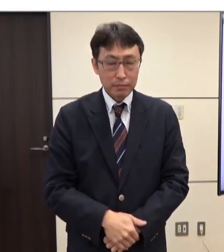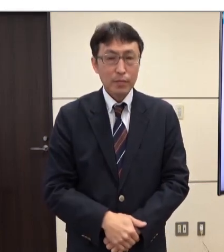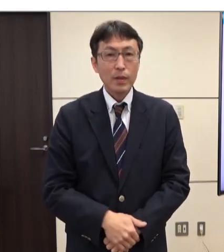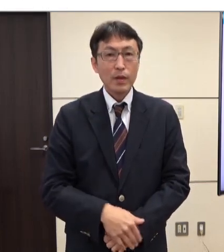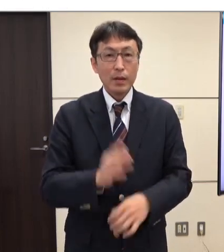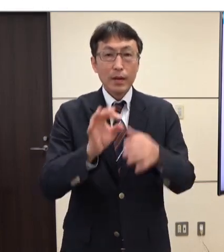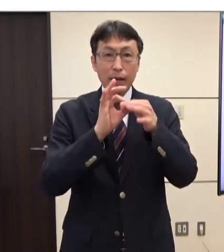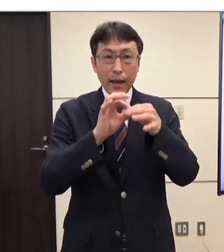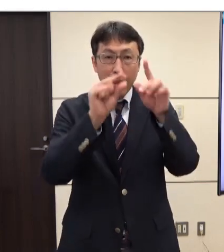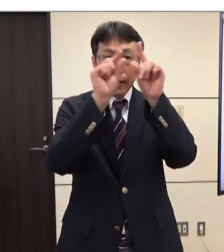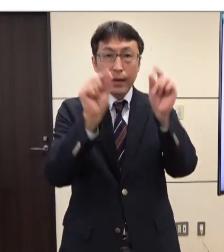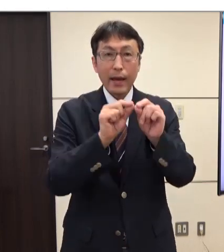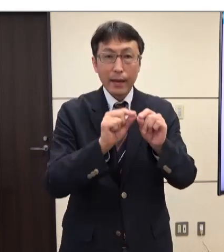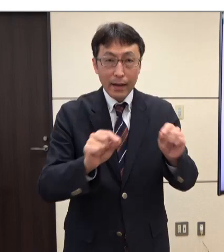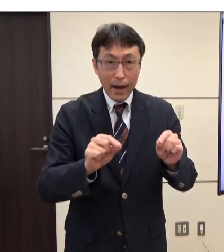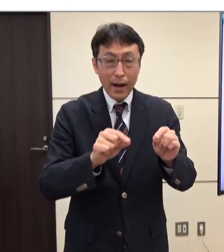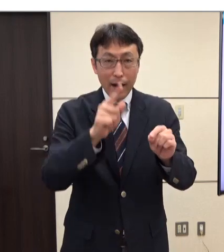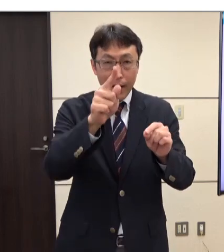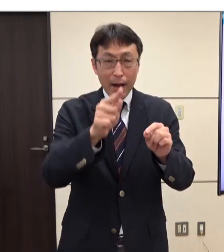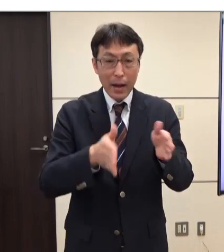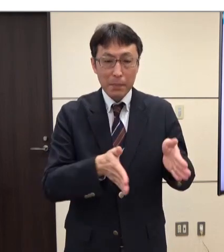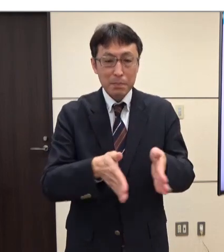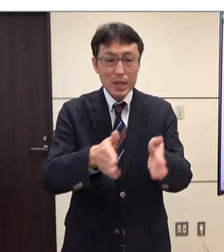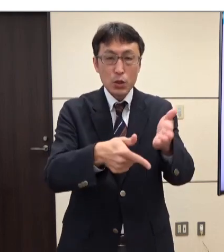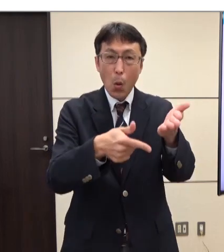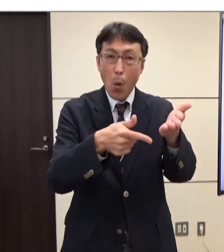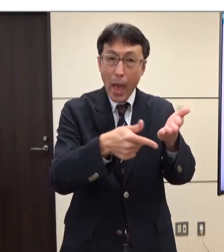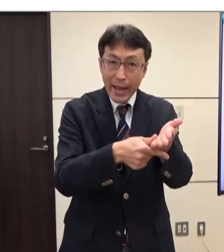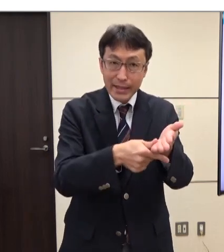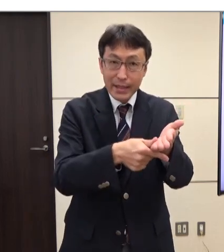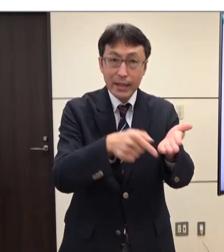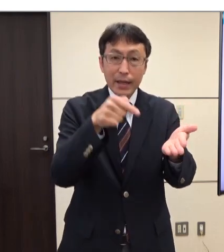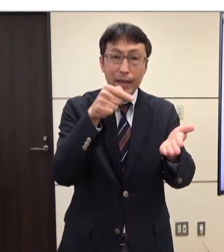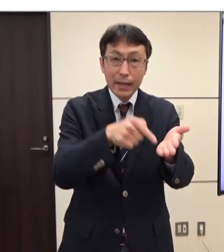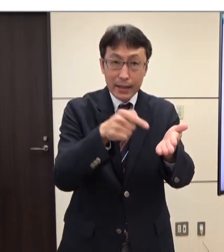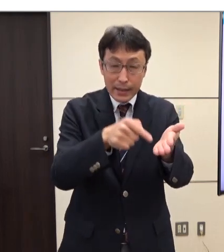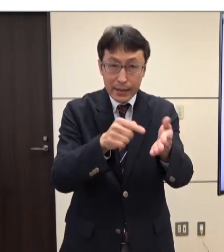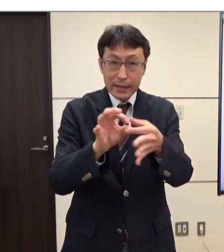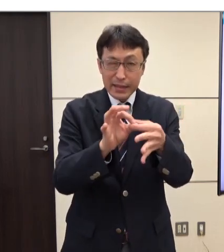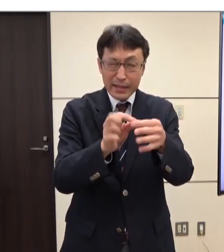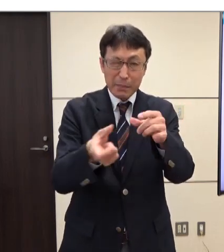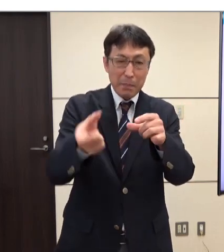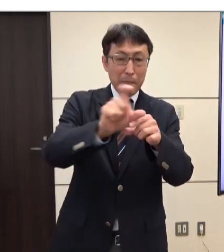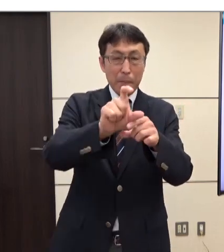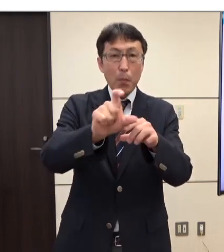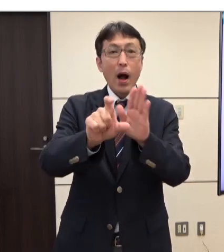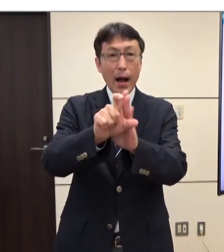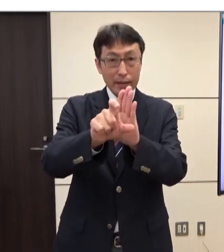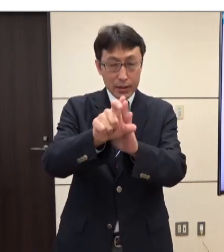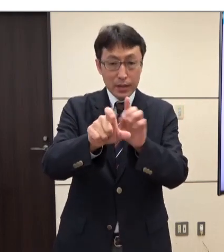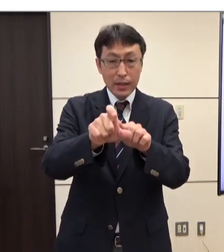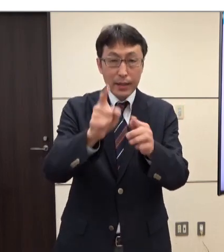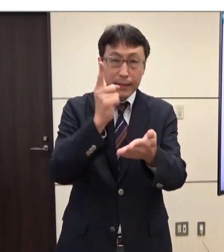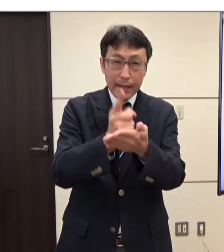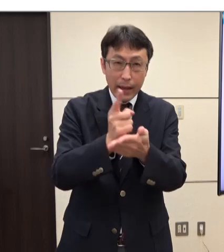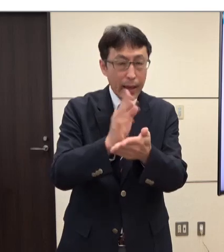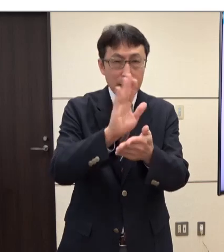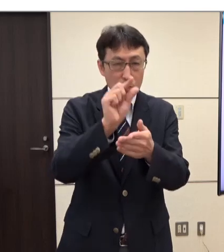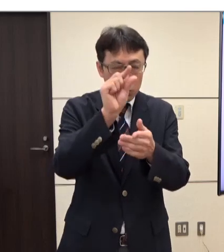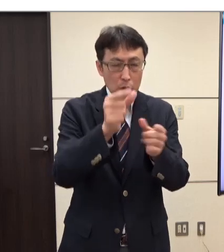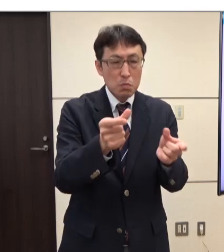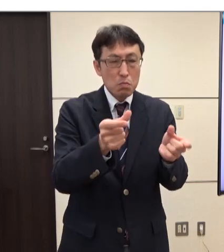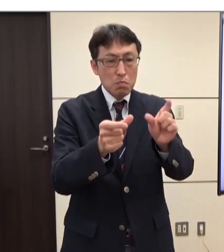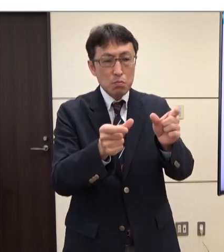し、道の駅福島からいろんなところに回遊されている方も増えておるでしょうし、まあ、そういった面では、まあ、人の流れはです